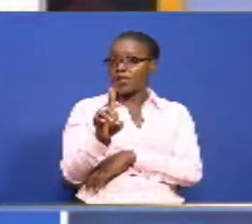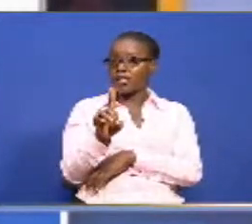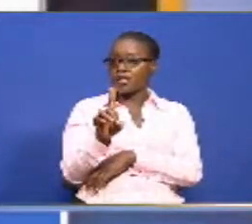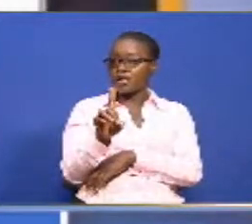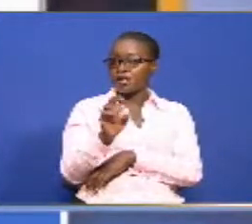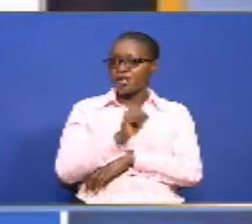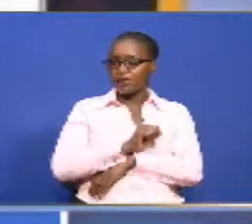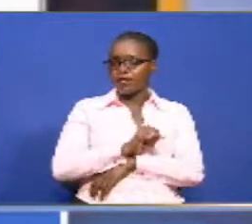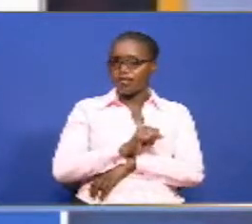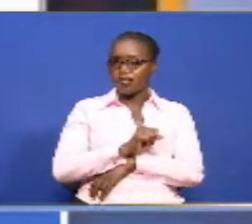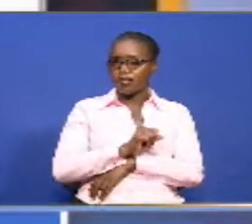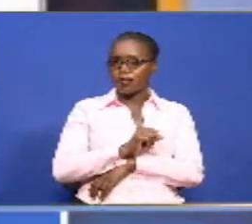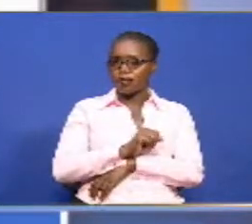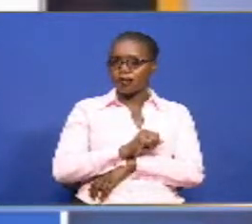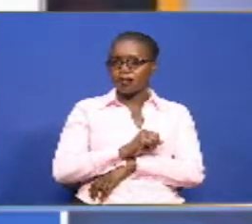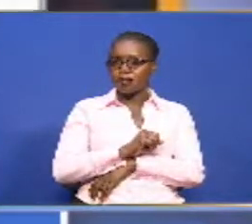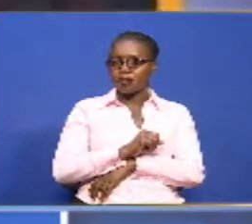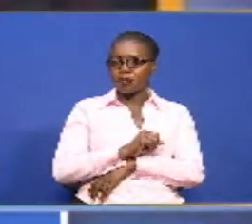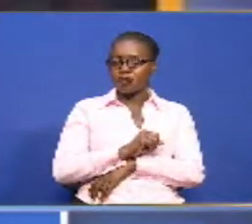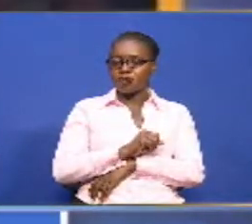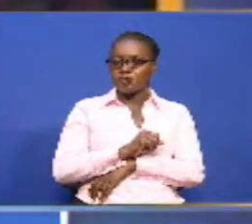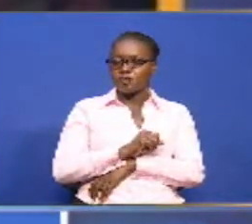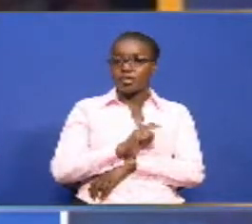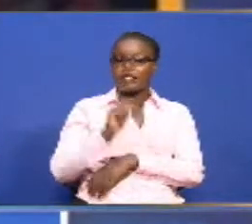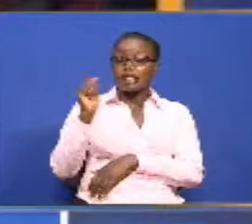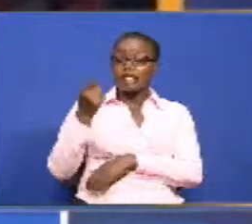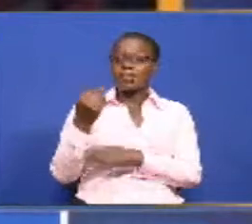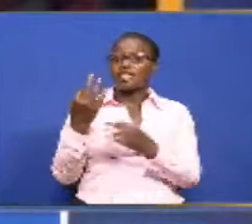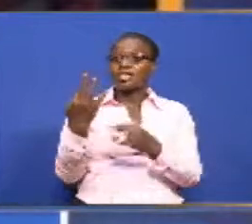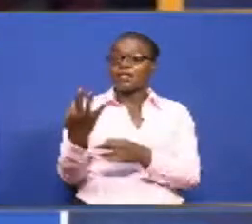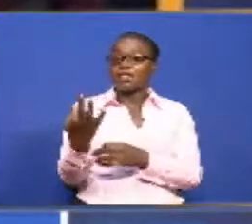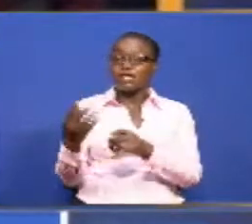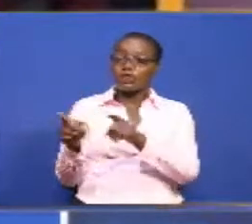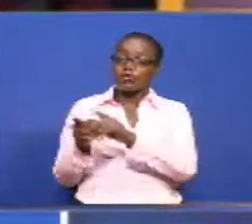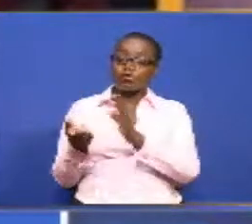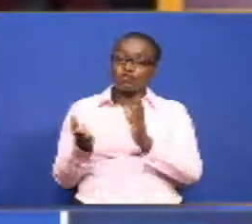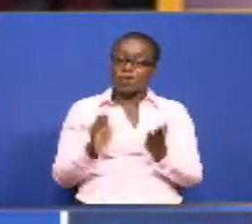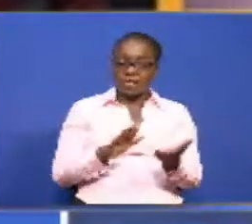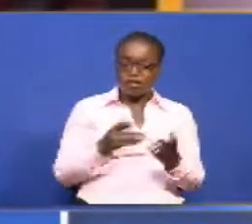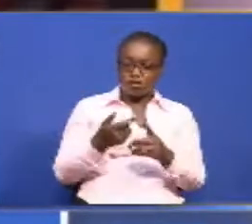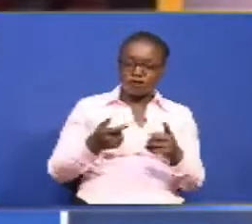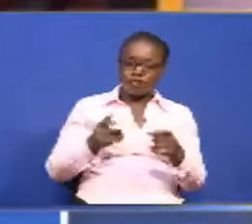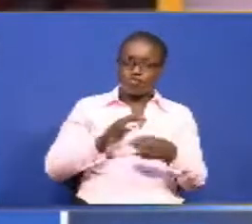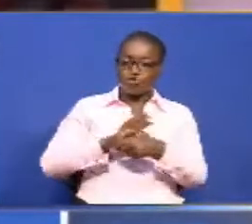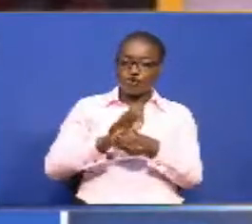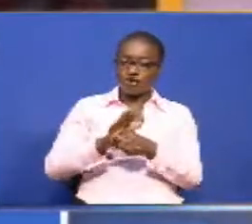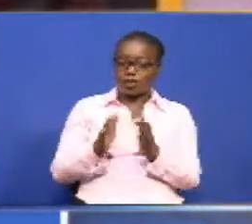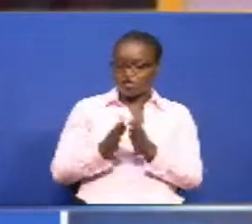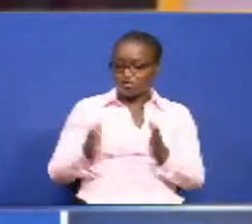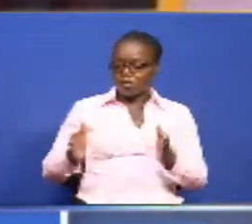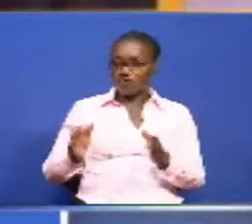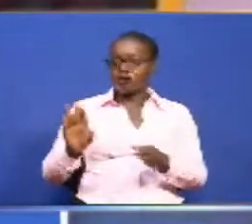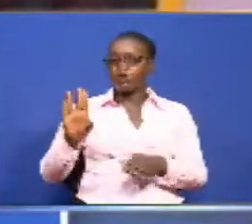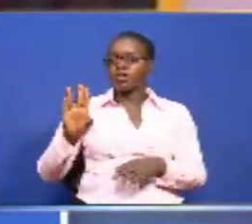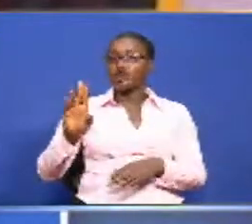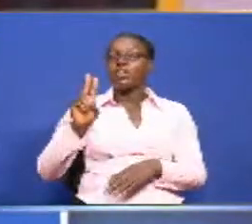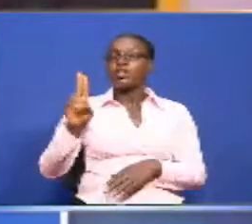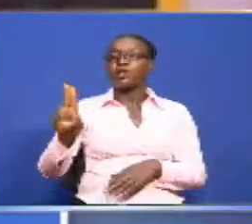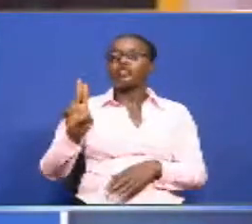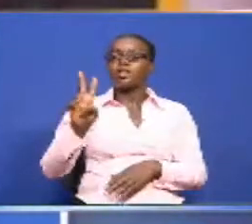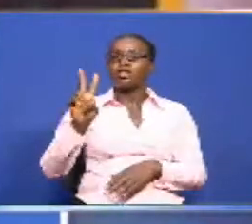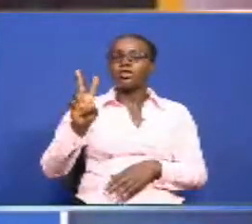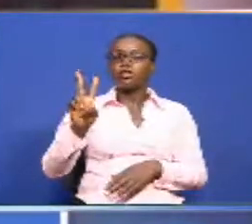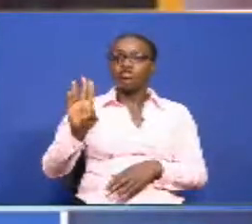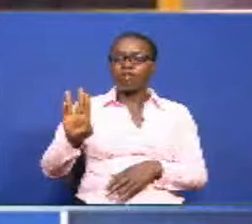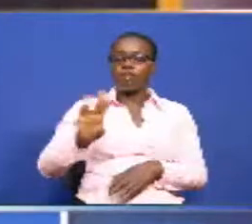kisa kimoja kila moja. Wakenya watatu pia walifariki katika kipindi hicho cha saa 24 na kufikia